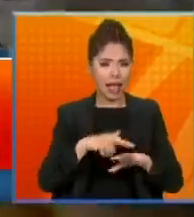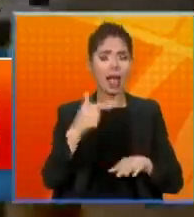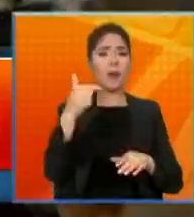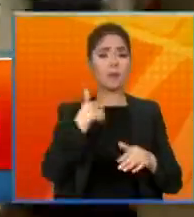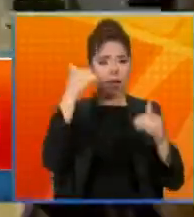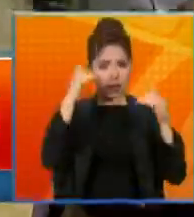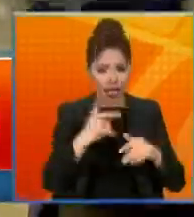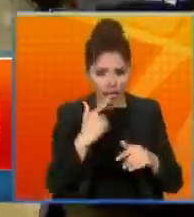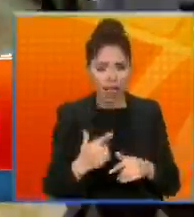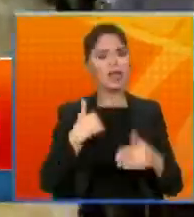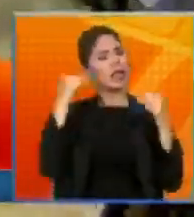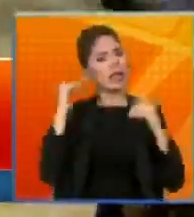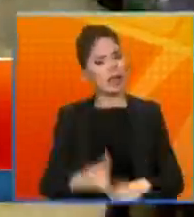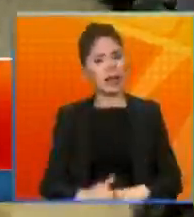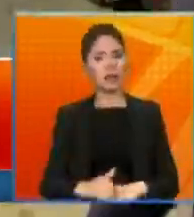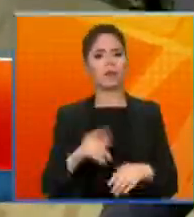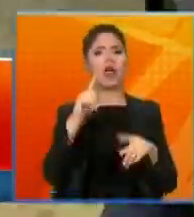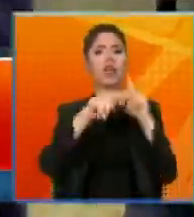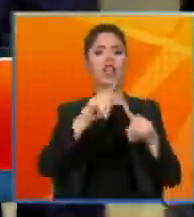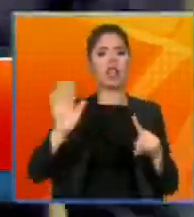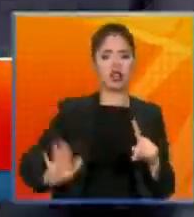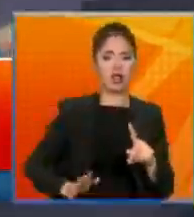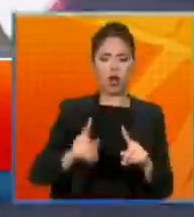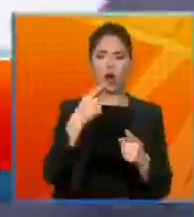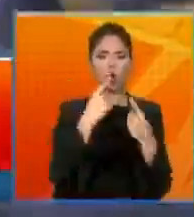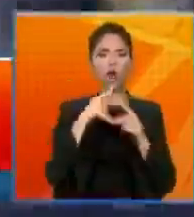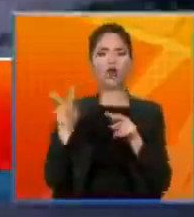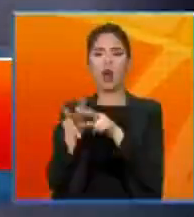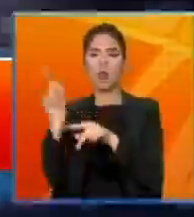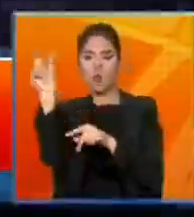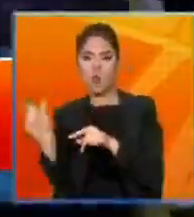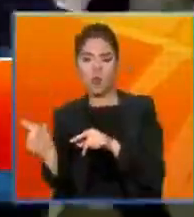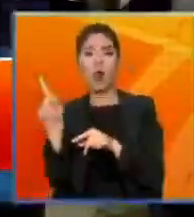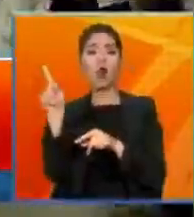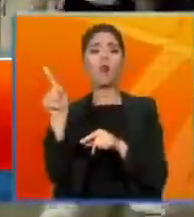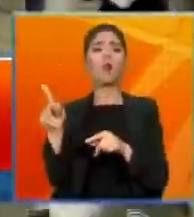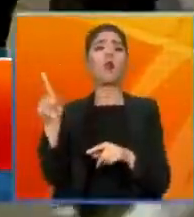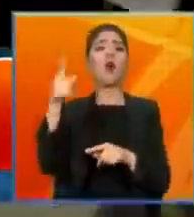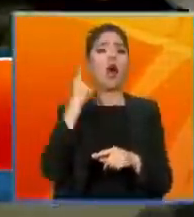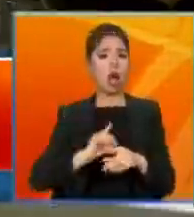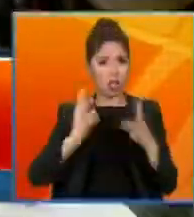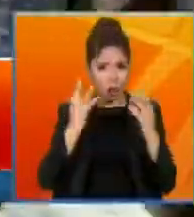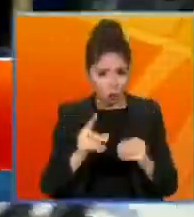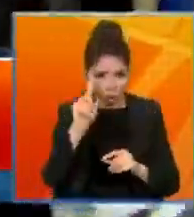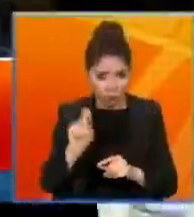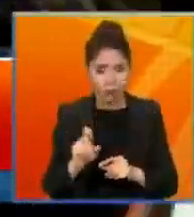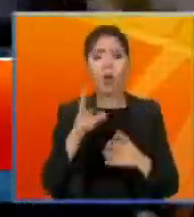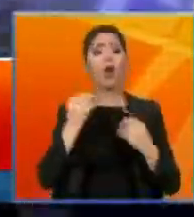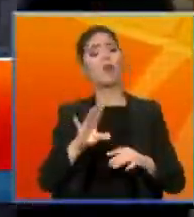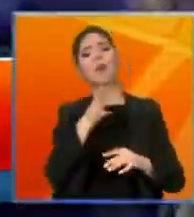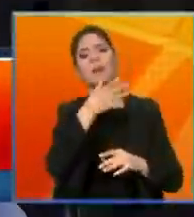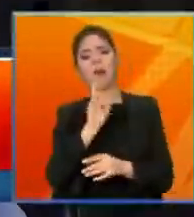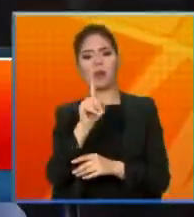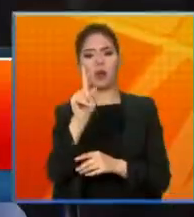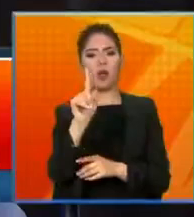gelirim. Genel merkezde Kılıçdaroğlu'yla görüşen Muharrem İnce'nin olağan kurultayda aday olup olmayacağı net değil. Ancak adaylığa